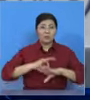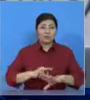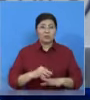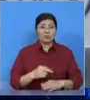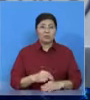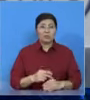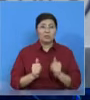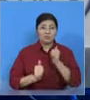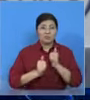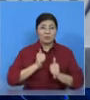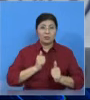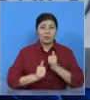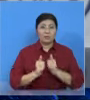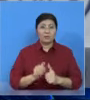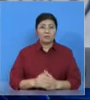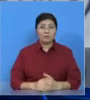три дня будет идти чемпионат,